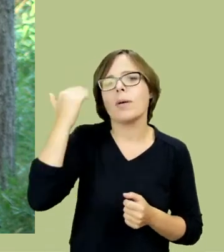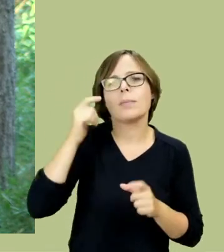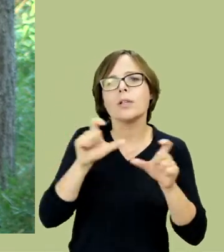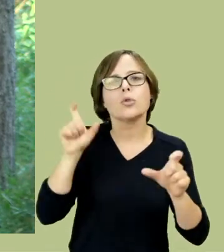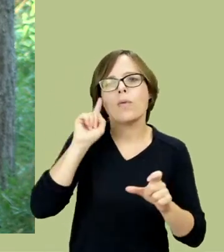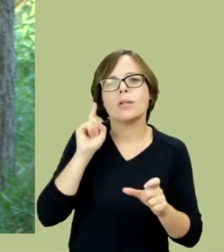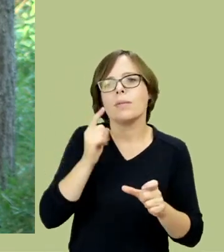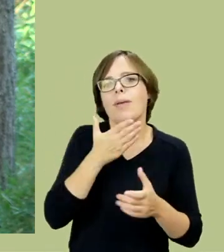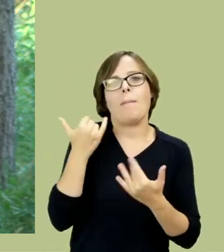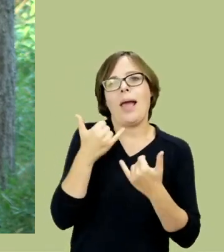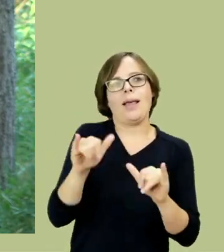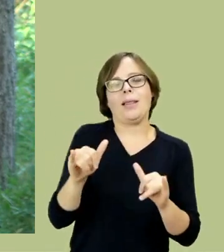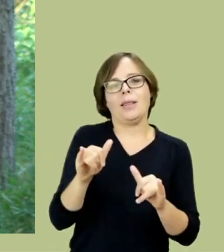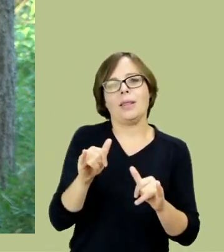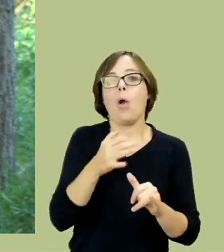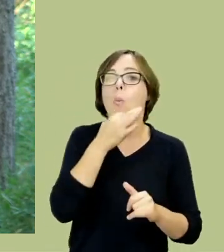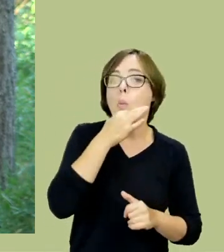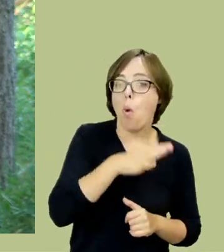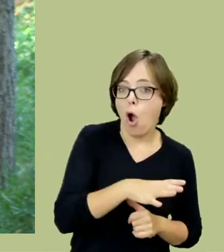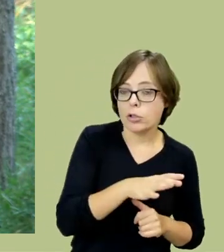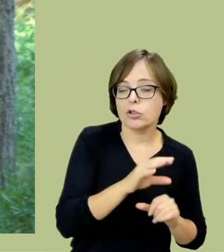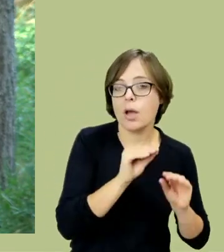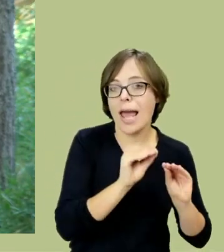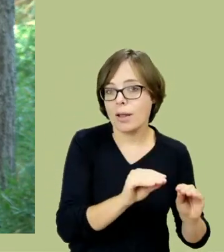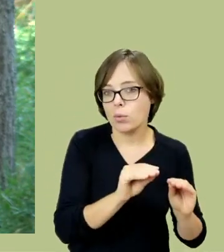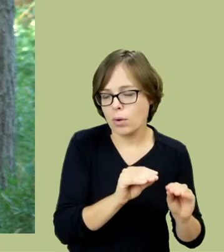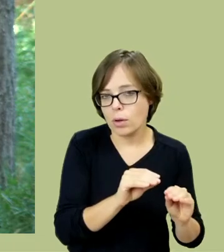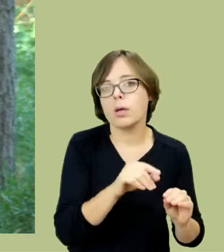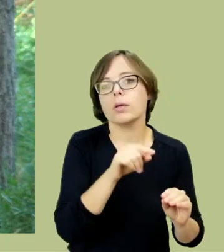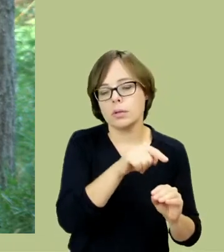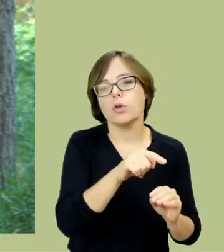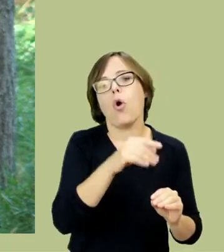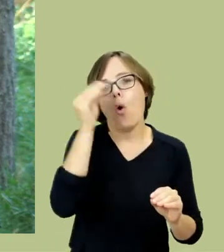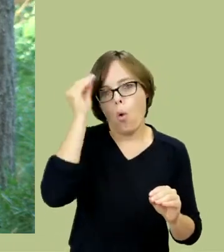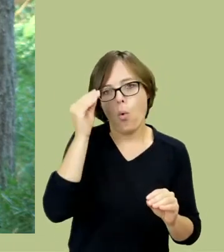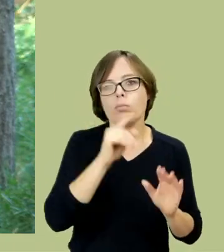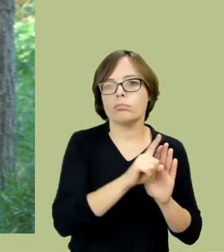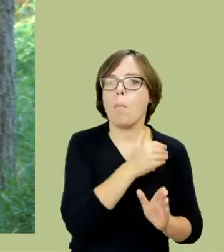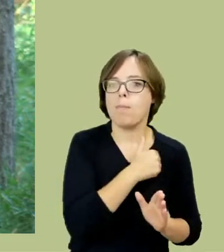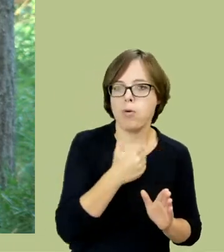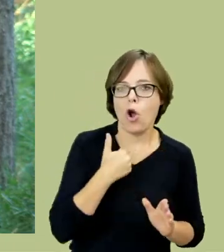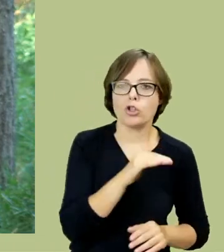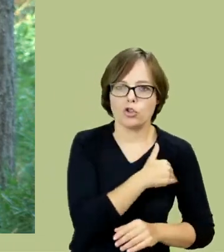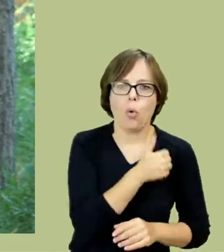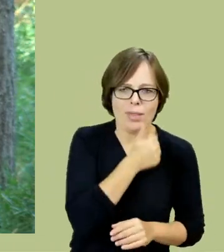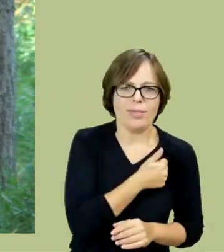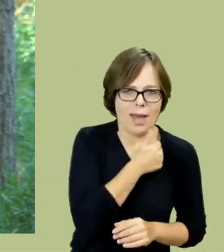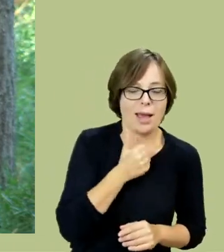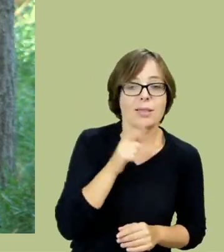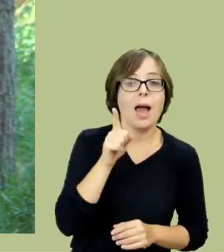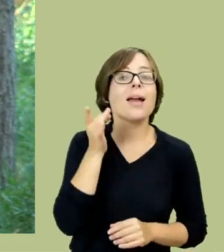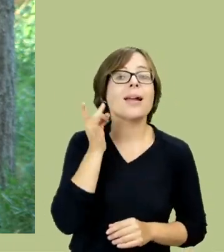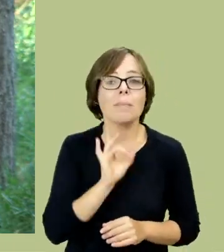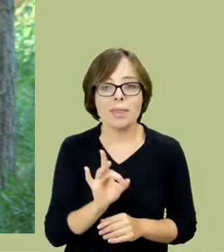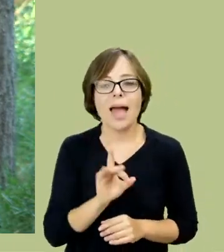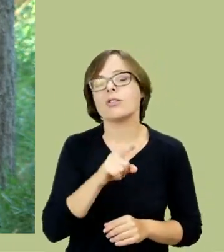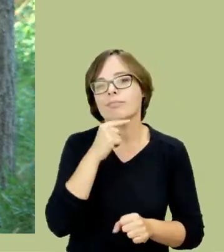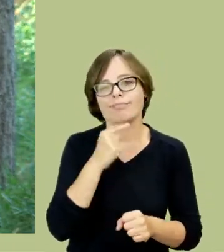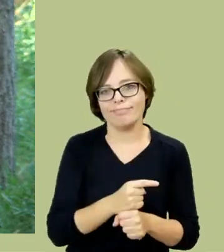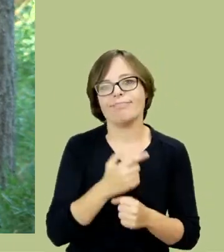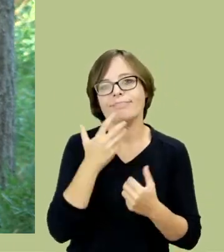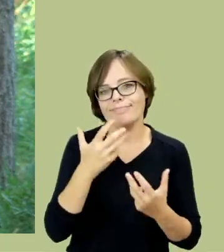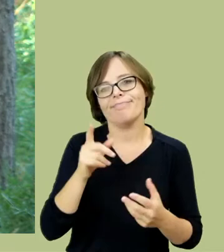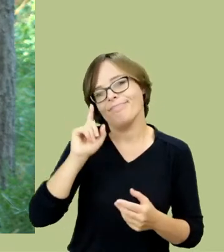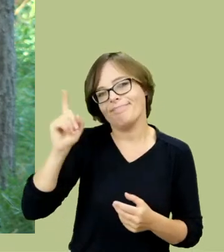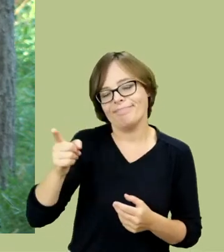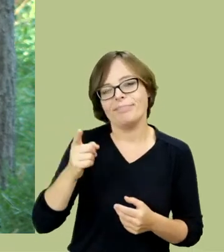Suwałkach, ona na młodszych etapach edukacji uczyła się w polskich szkołach tajnych, ale jeśli chodzi o gimnazjum, zdecydowano, że pójdzie do rosyjskiego,